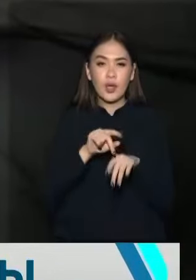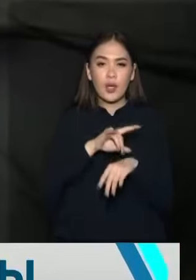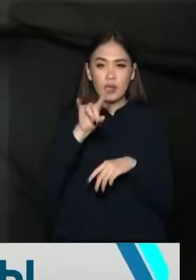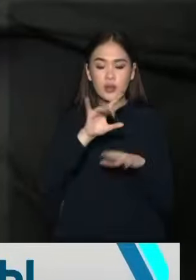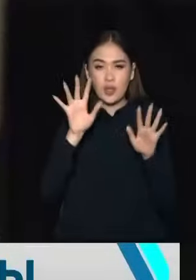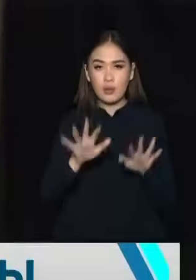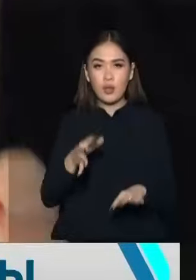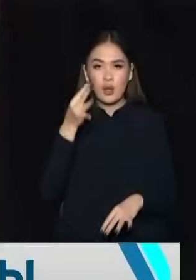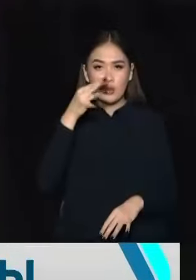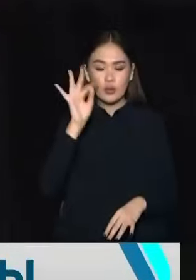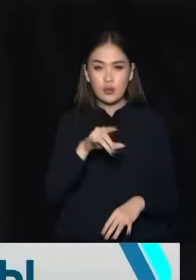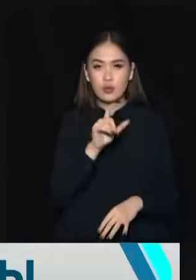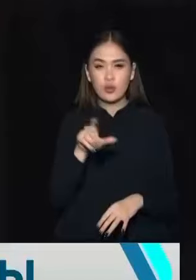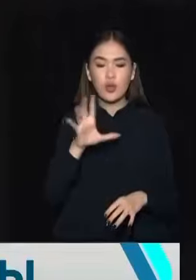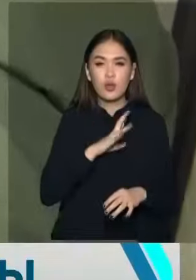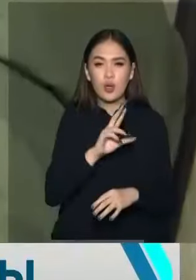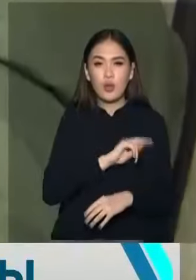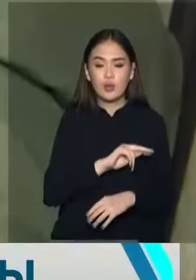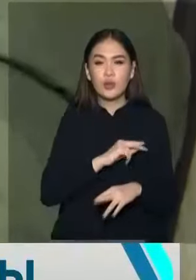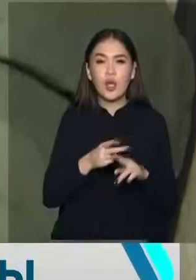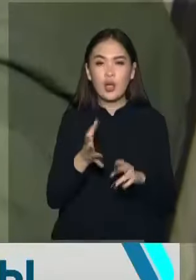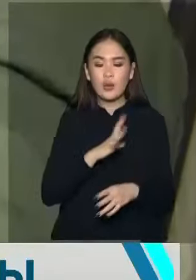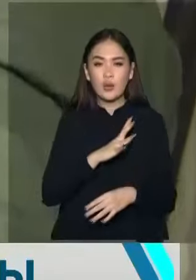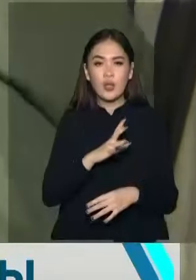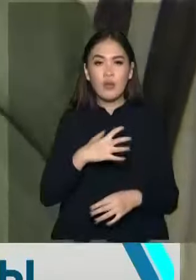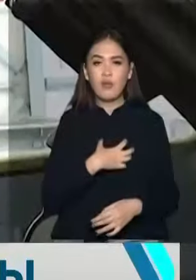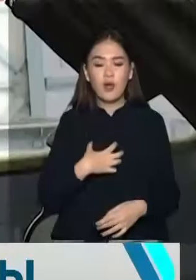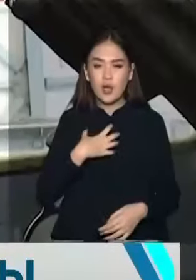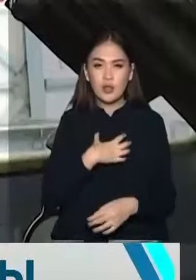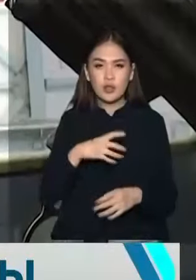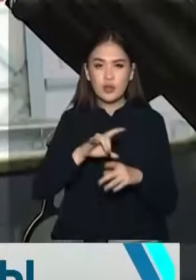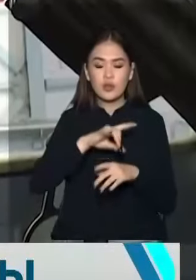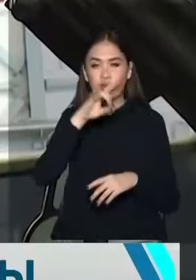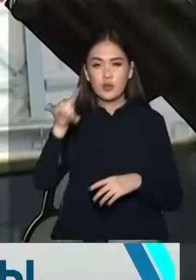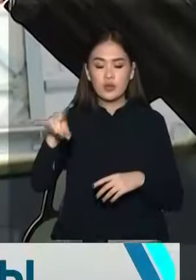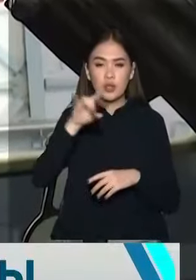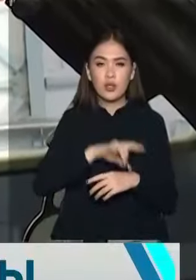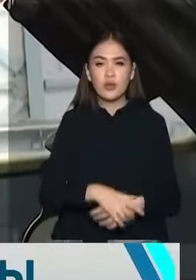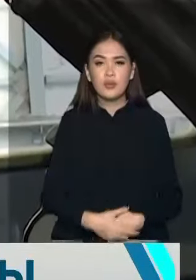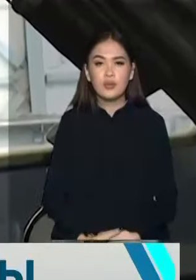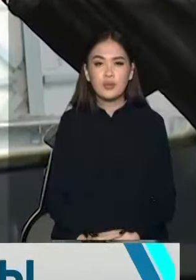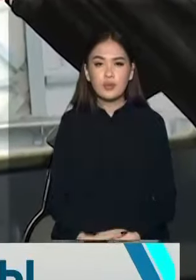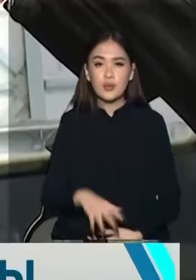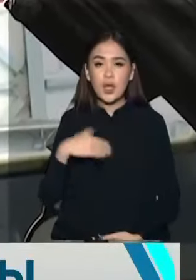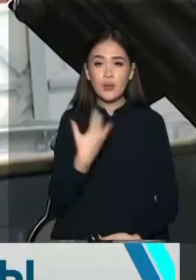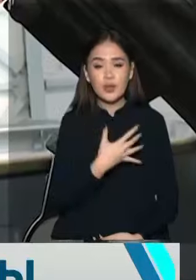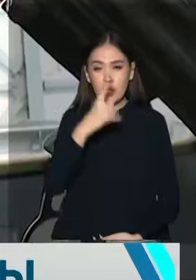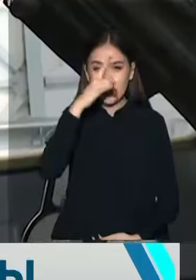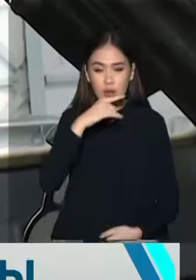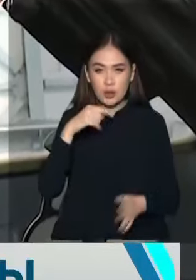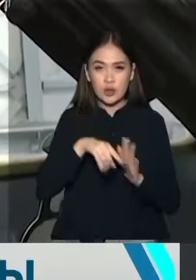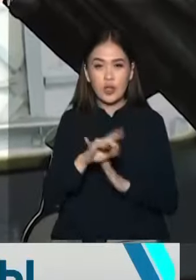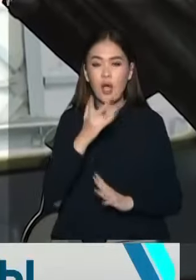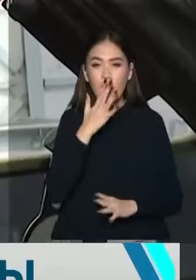тек тәжірибелі ұшқыштар қызмет етеді, өйткені олардың әрбір сапары маңызды. Очень ответственные полеты. Біз Қазақстан ішінде және шетелдерге